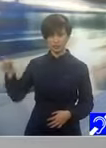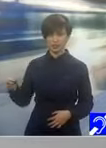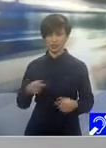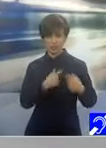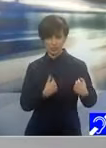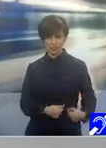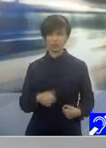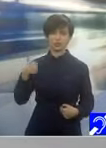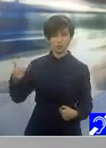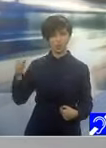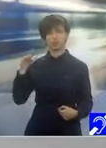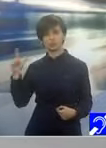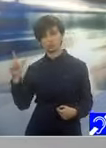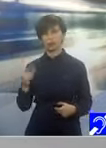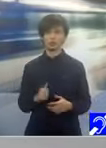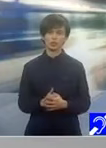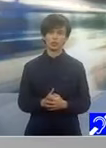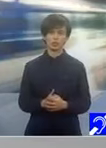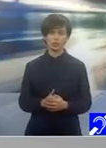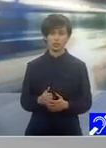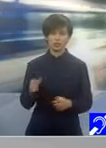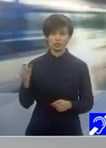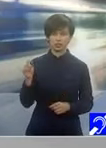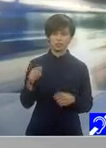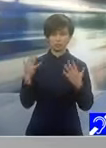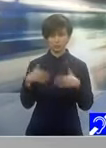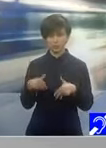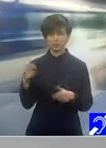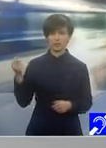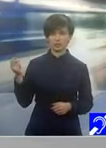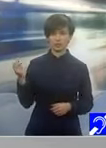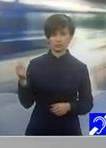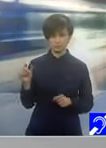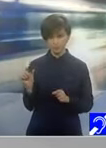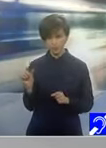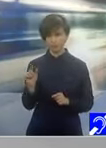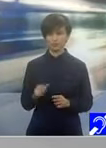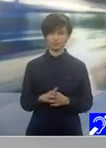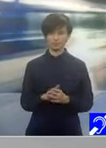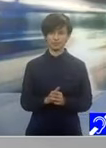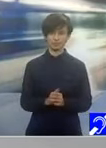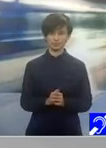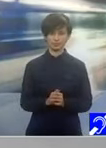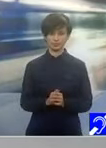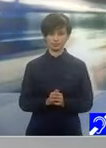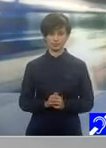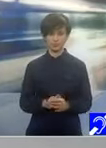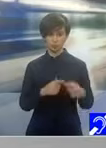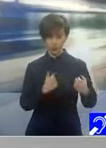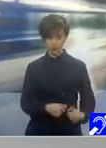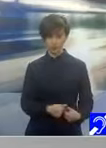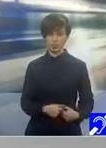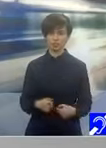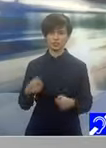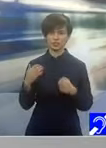poate o dată, de 2 ori. Sigur, nu sunt sume foarte mari, dar pe noi ne impresionează faptul că, așa cum spuneați, donează 10